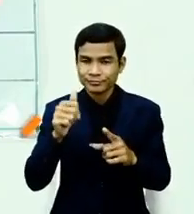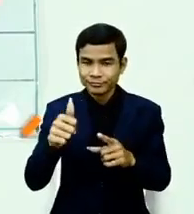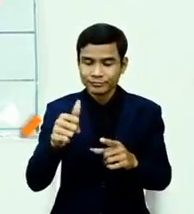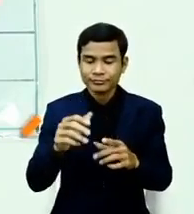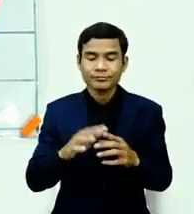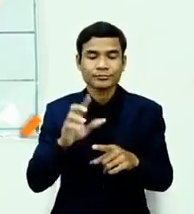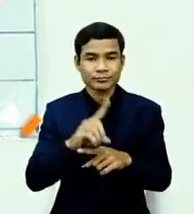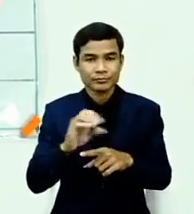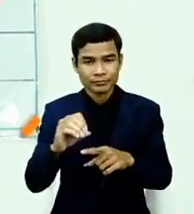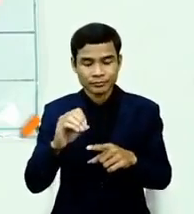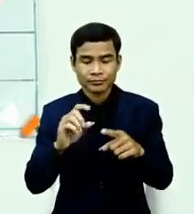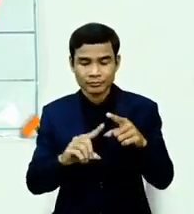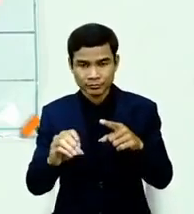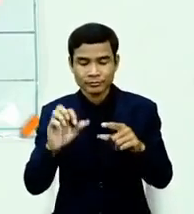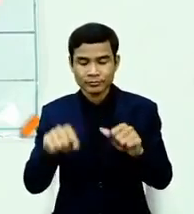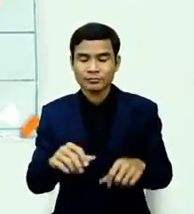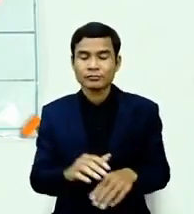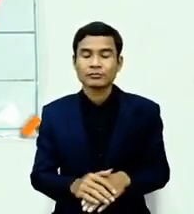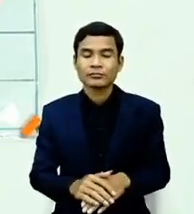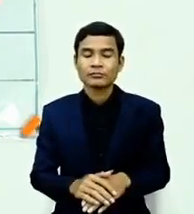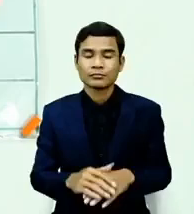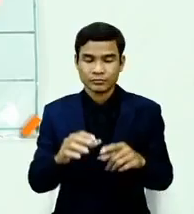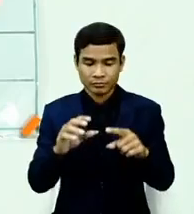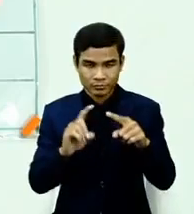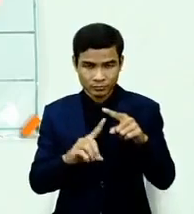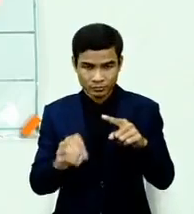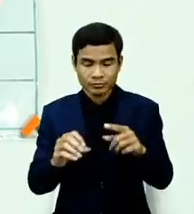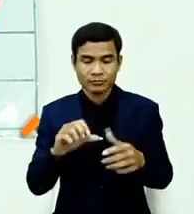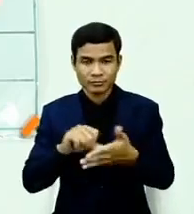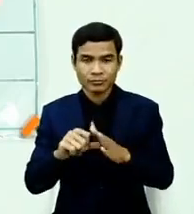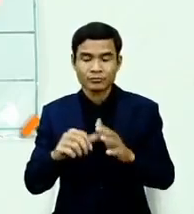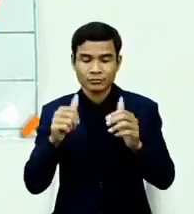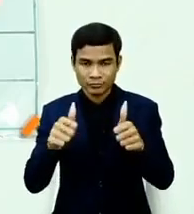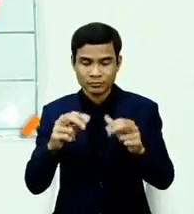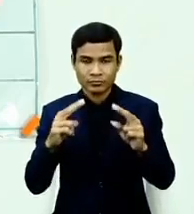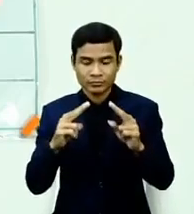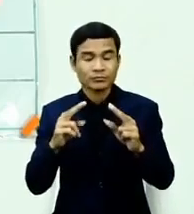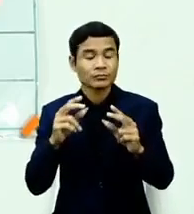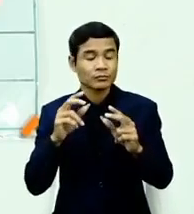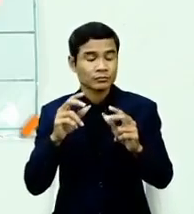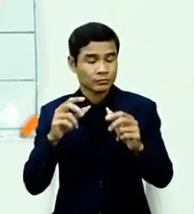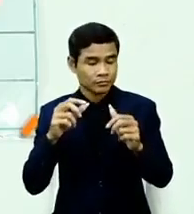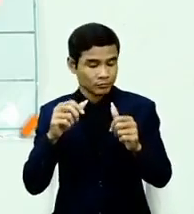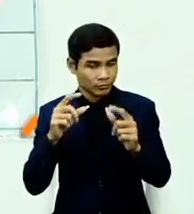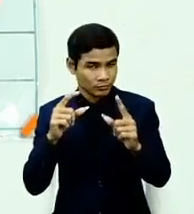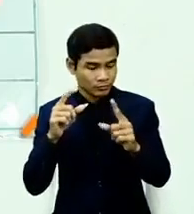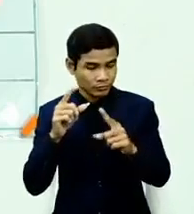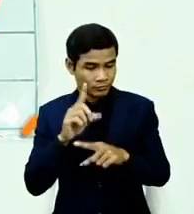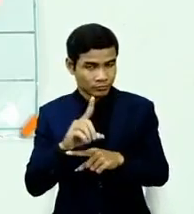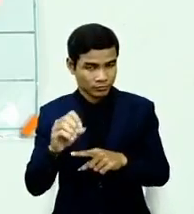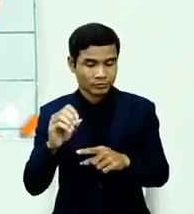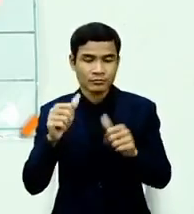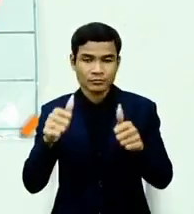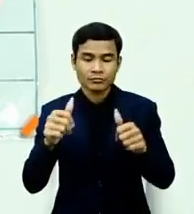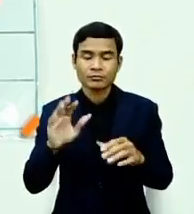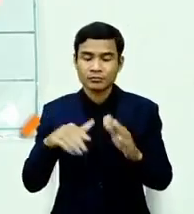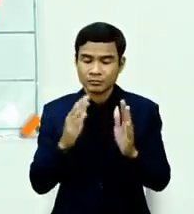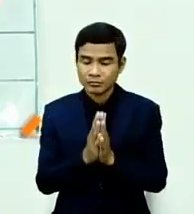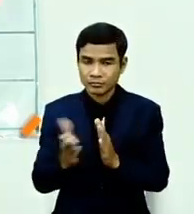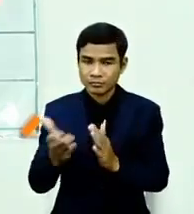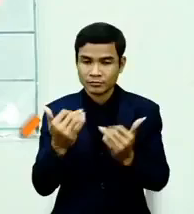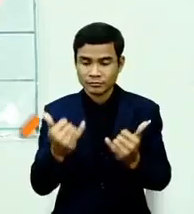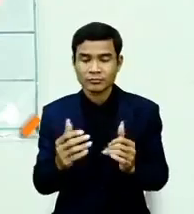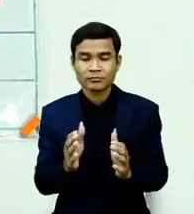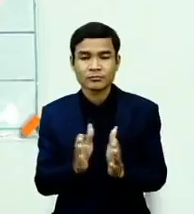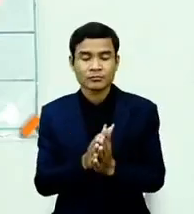ចាគូបន្ទាត់មួយគឺដាក់10ខាងក្រោមទៀតមកមានន័យថា10ល្អចាពូកែមែនតើណាកូនណាចាអរគុណច្រើនឥឡូវនេះ